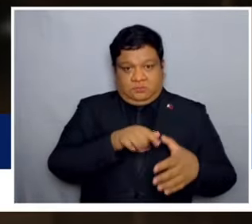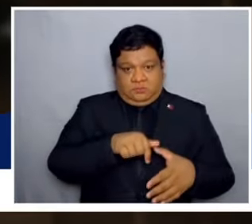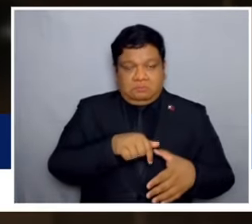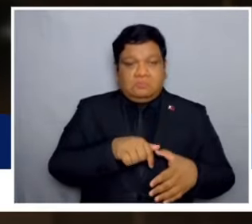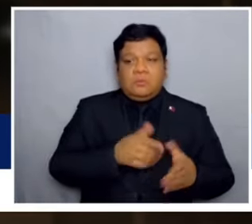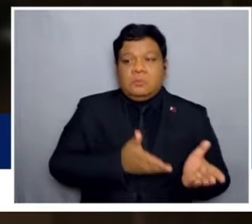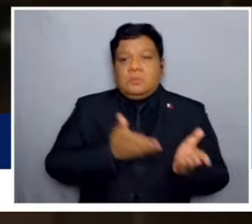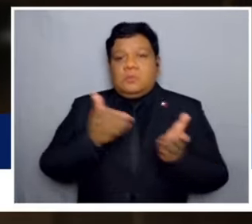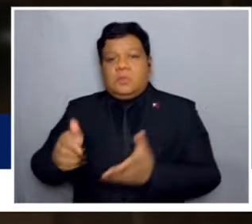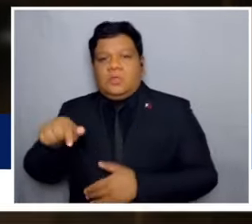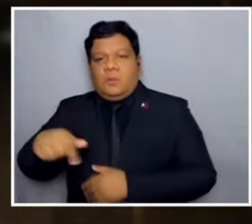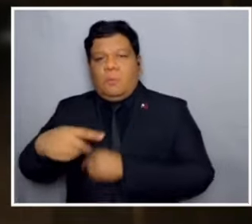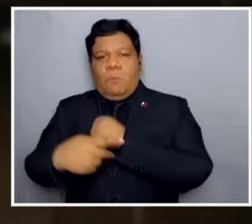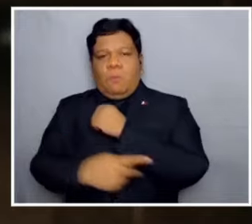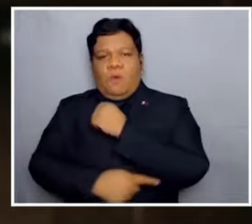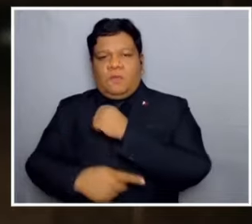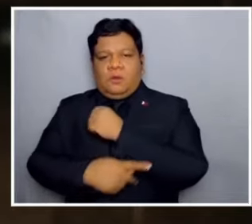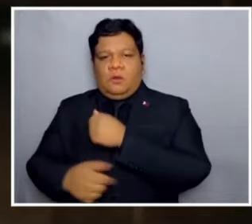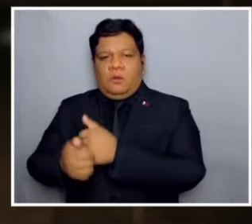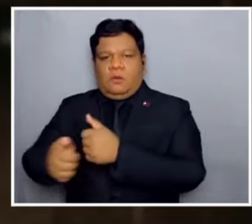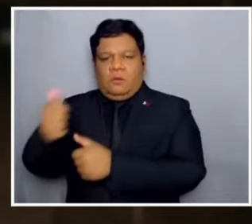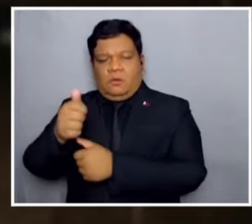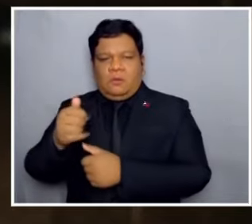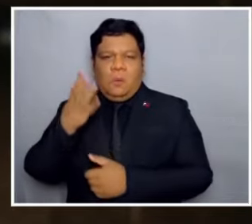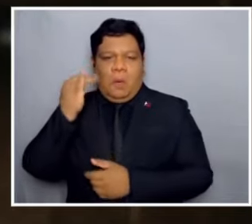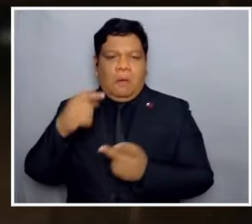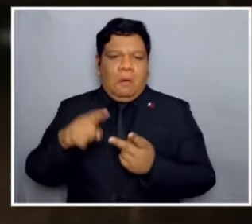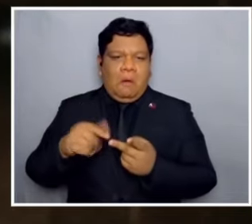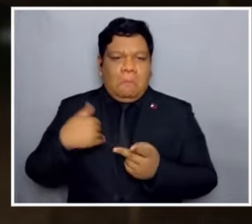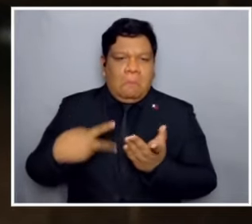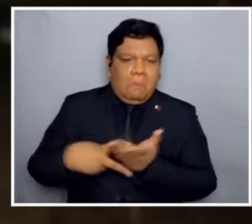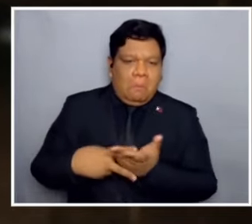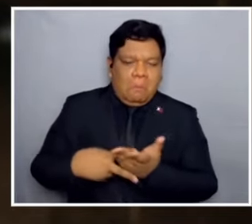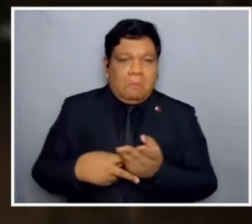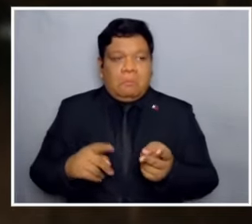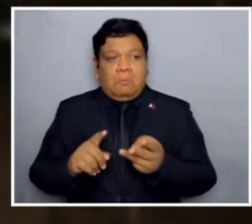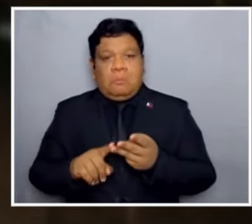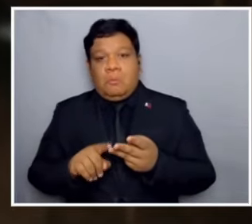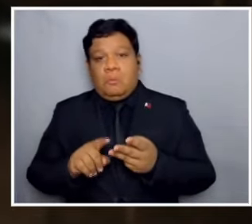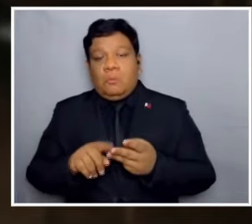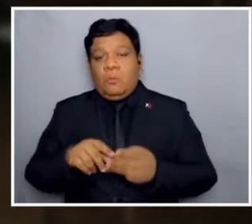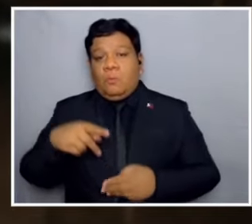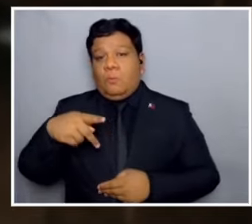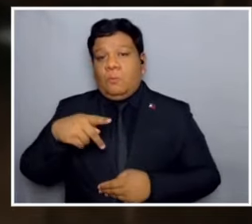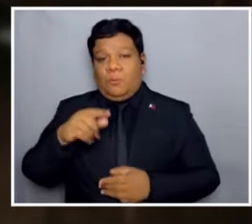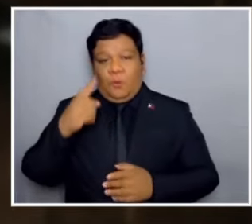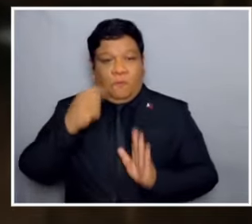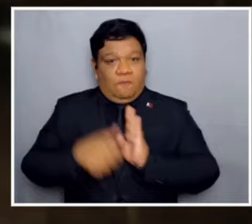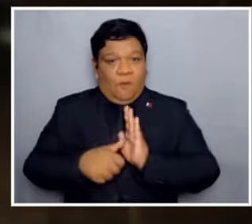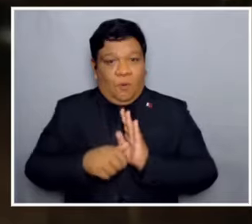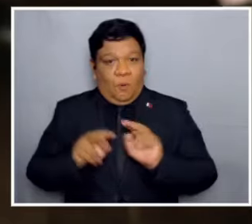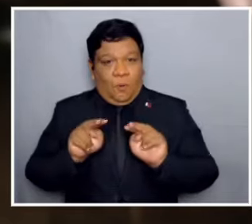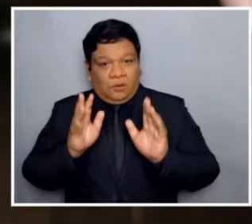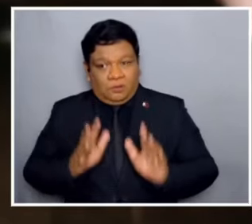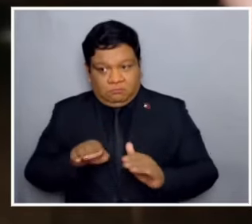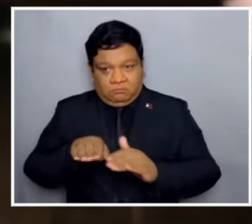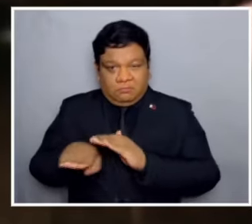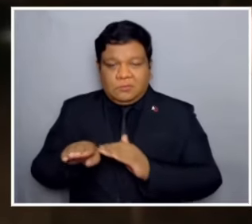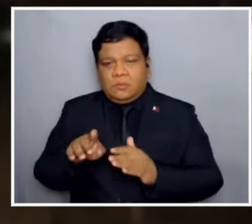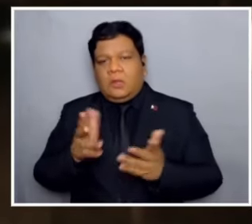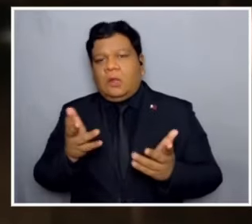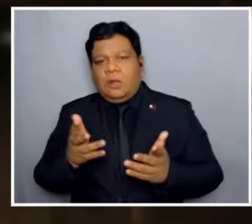Building, alegasyon ng pandaraya at yung access ng mga poll watchers papasok ng building. Ilan lang yan sa napakaraming sanghi kung